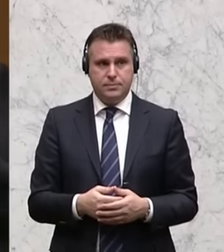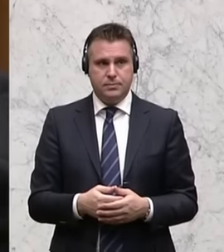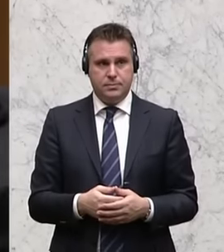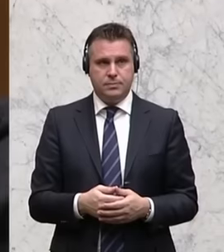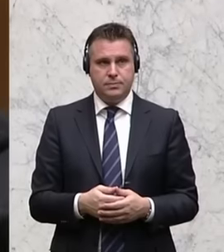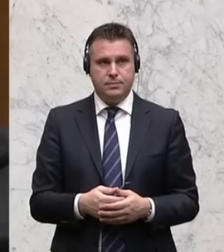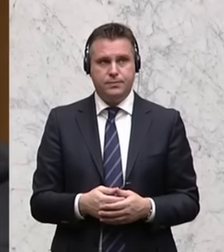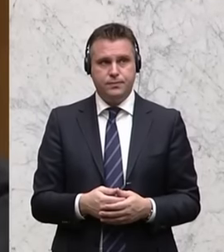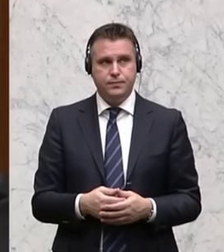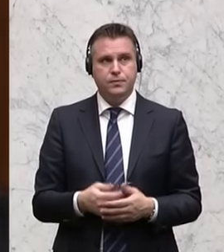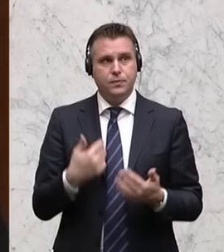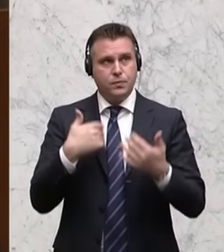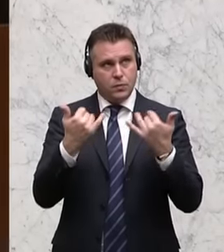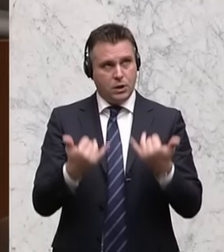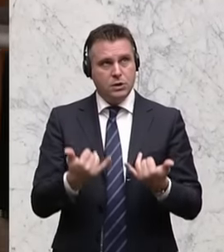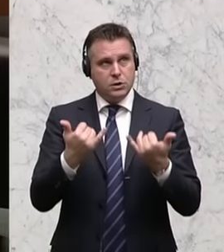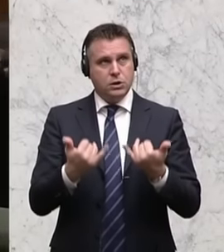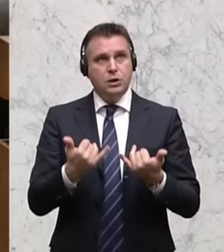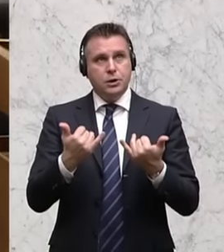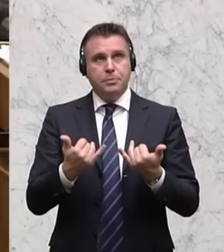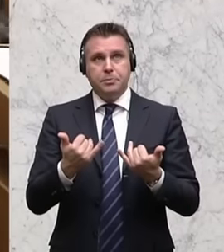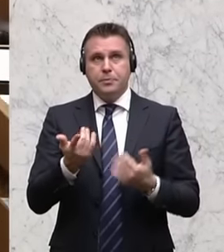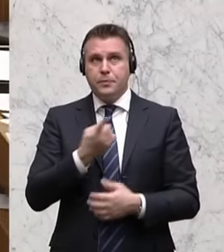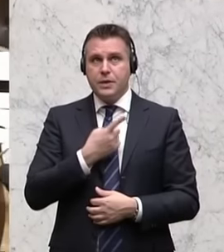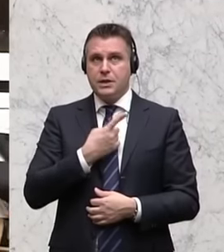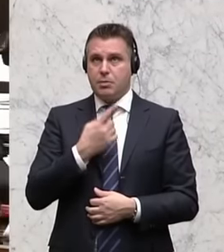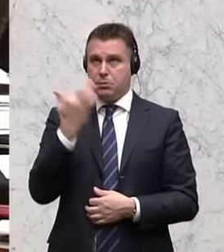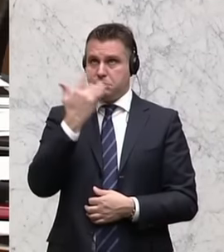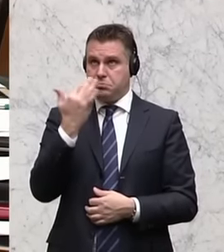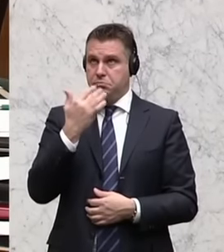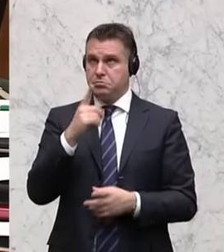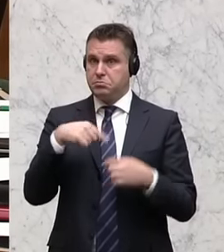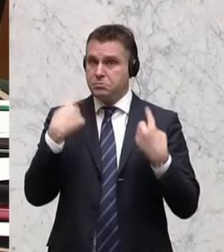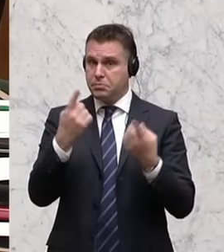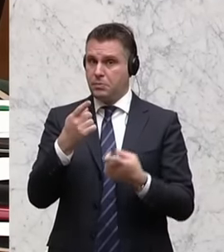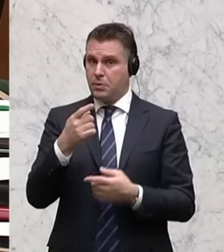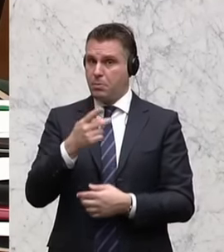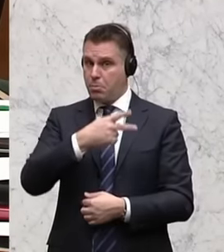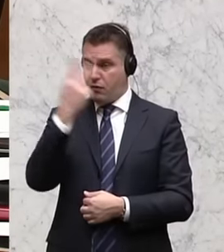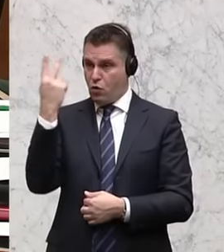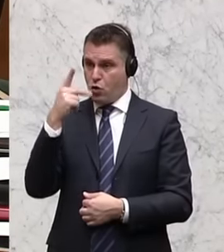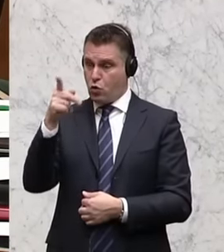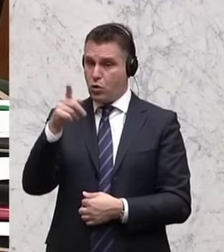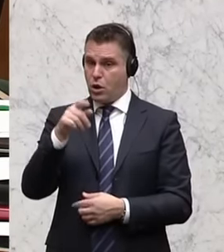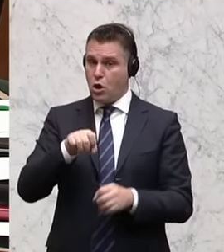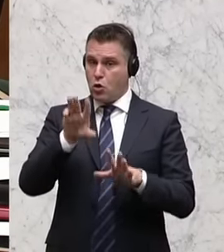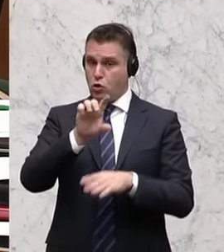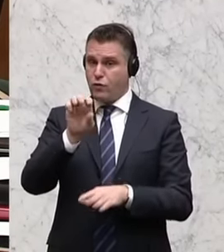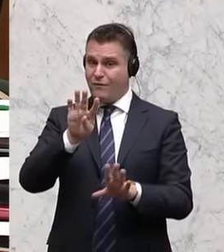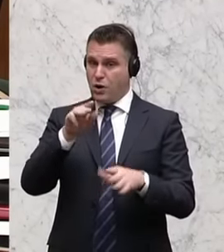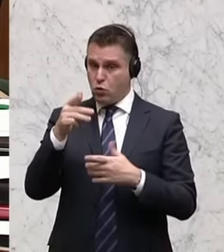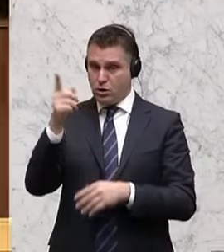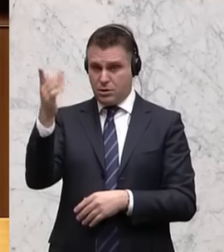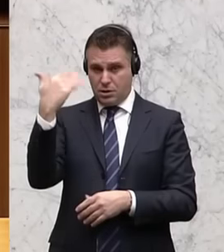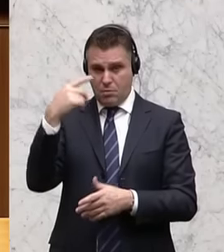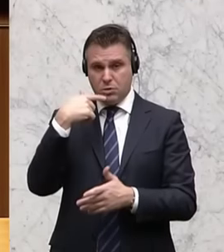Fragen wir uns einmal, ganz kurz, haben wir von der Bevölkerung 1994 eine